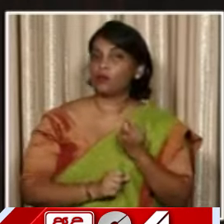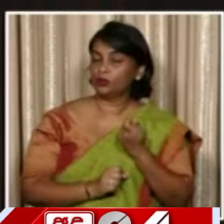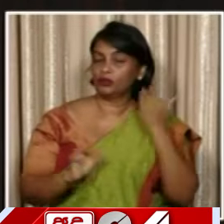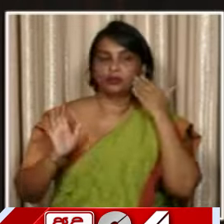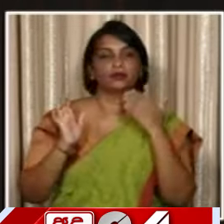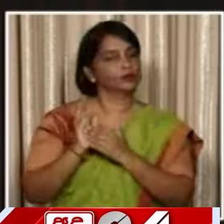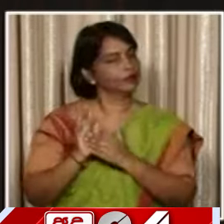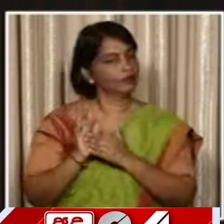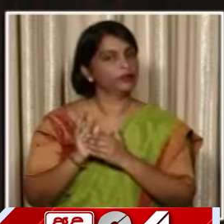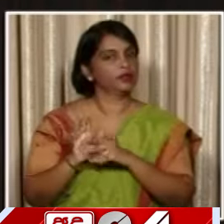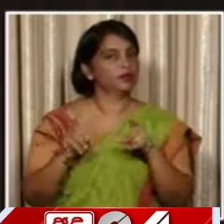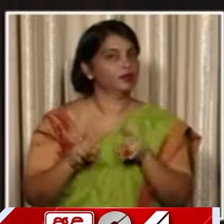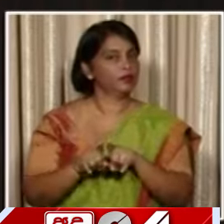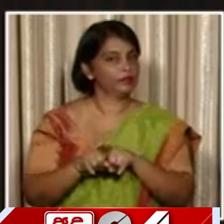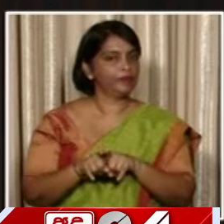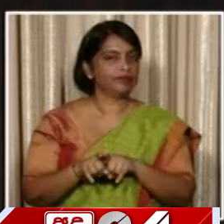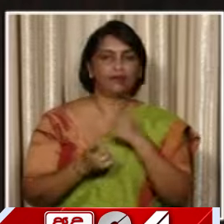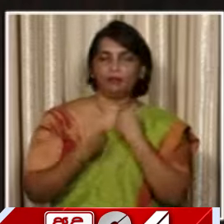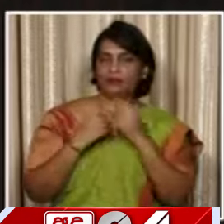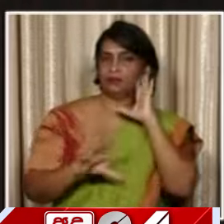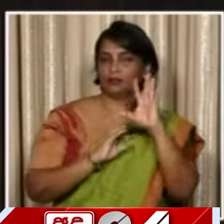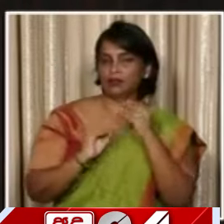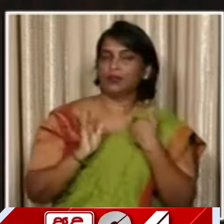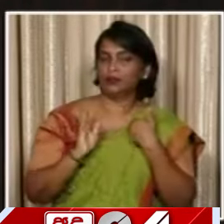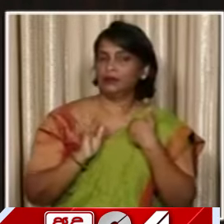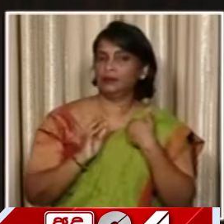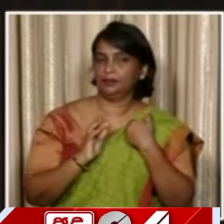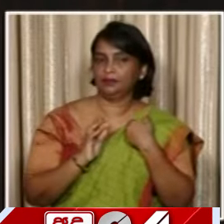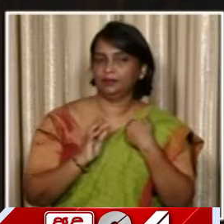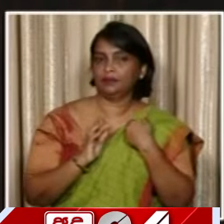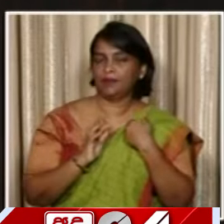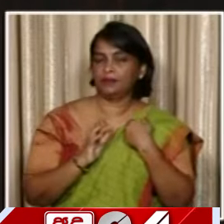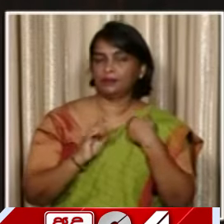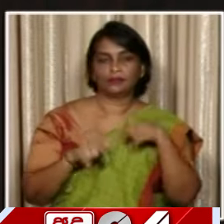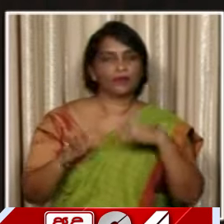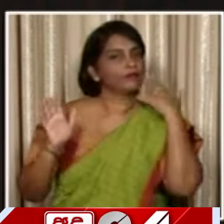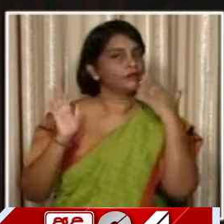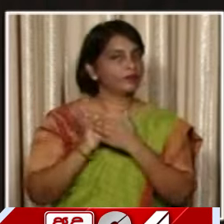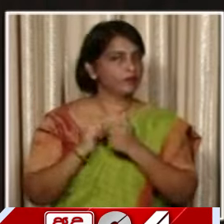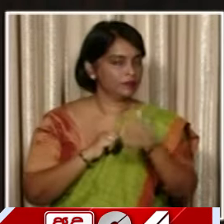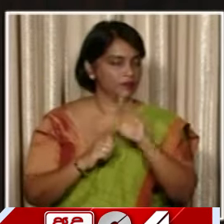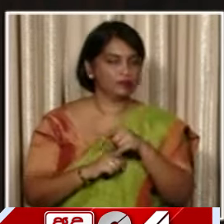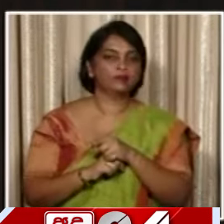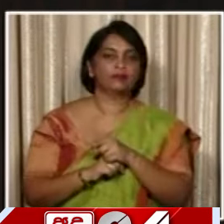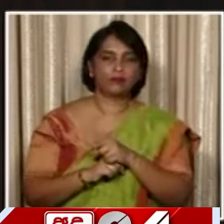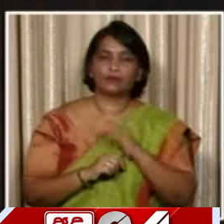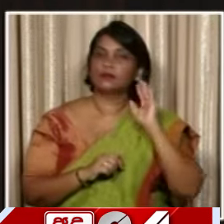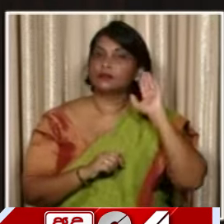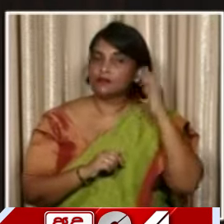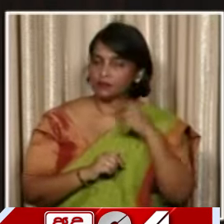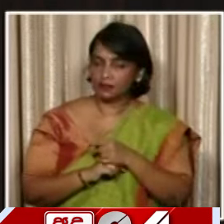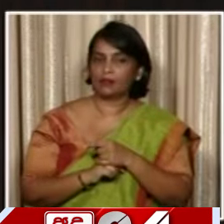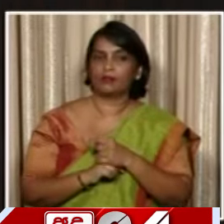තත්ත්වය පිළිබඳවත් විශ්ලේෂණ කීපයක් අපි විශ්ලේෂණ කීපයකට අපි අවධානය යොමු කරලා තියෙනවා. විශේෂයෙන්